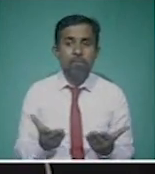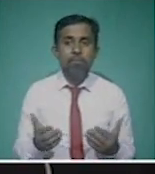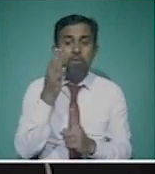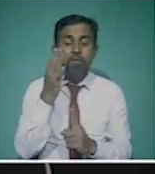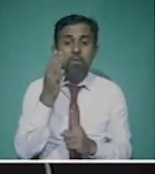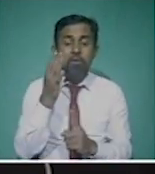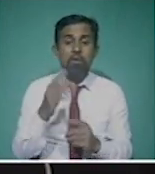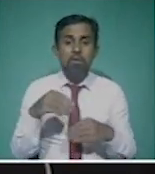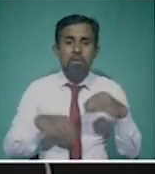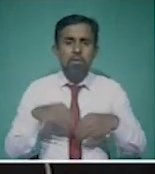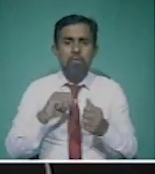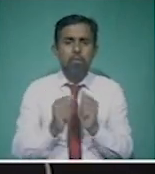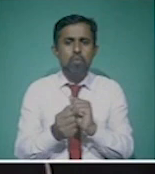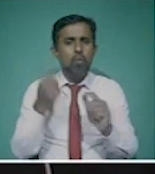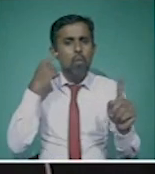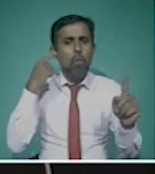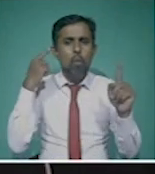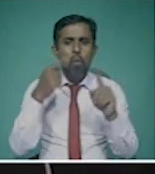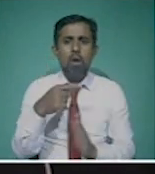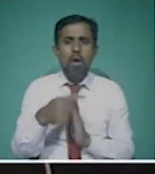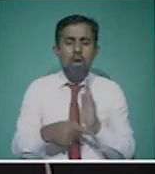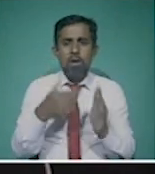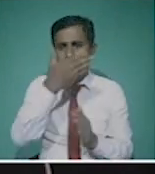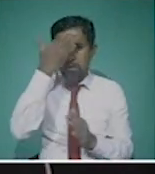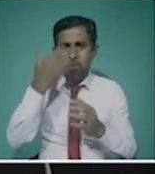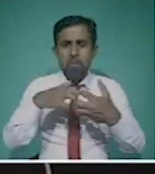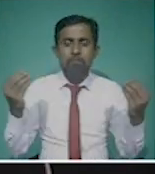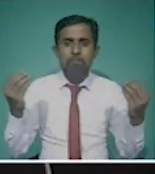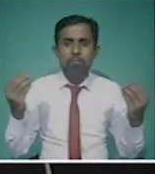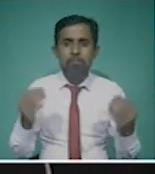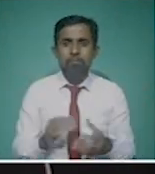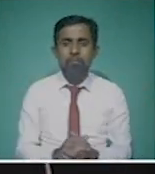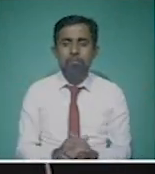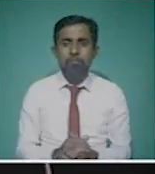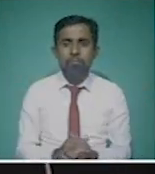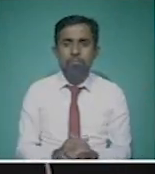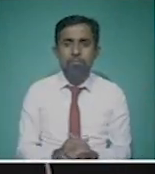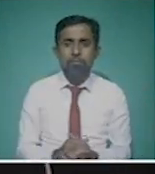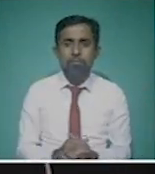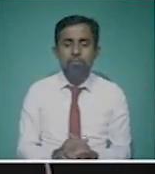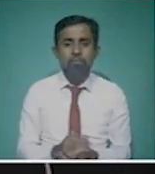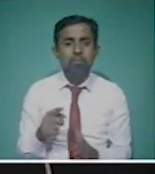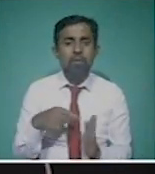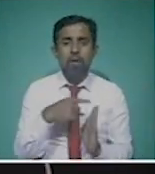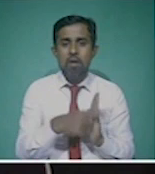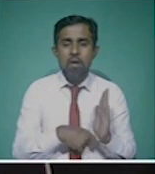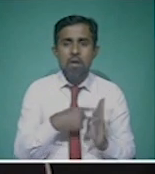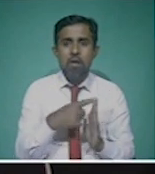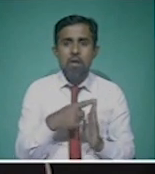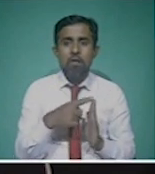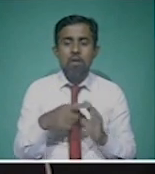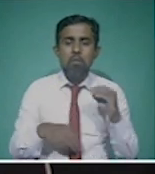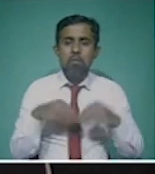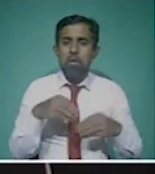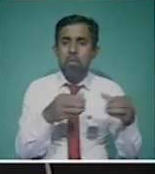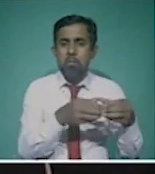Thiruttam Sambandhamagavum Naattin Inapirachinai Theervu Sambandhamagavum Indha Naattin Tamil Kachigalodum, Kuripaga, Tamil